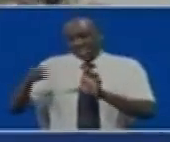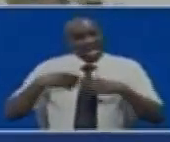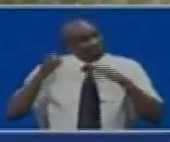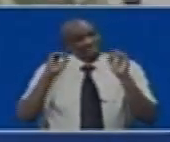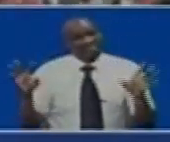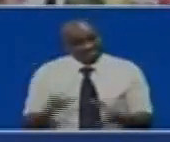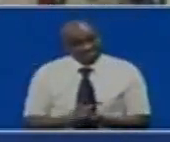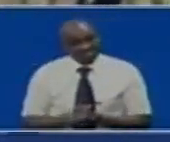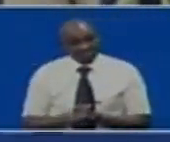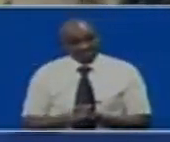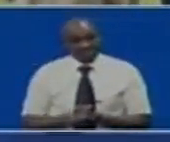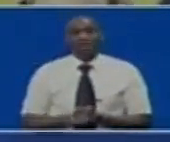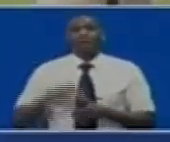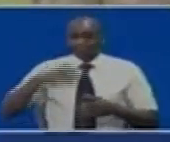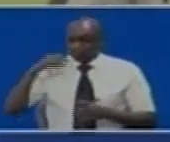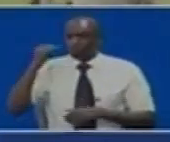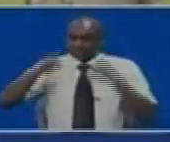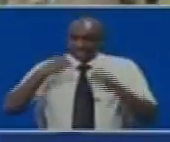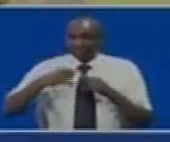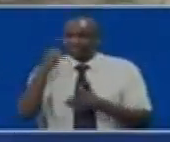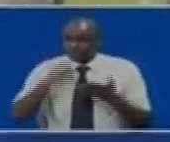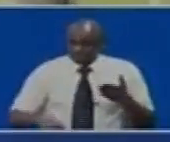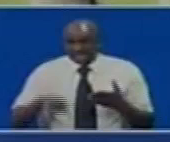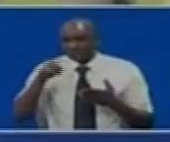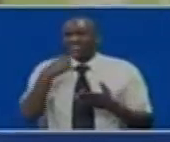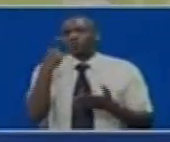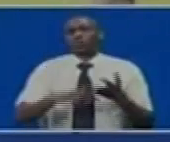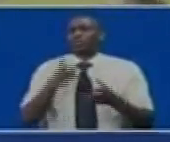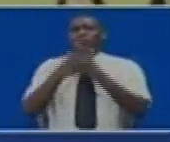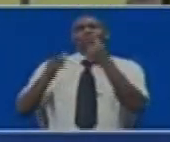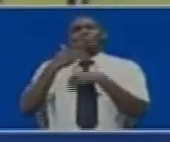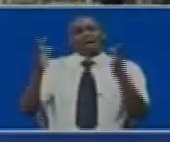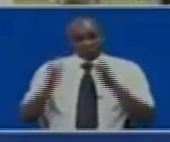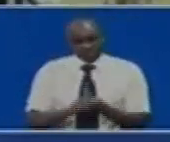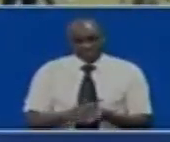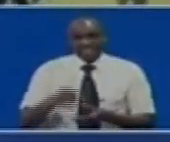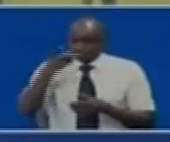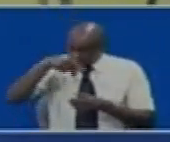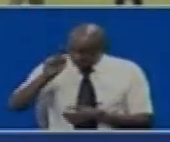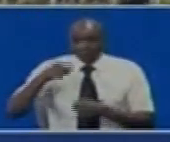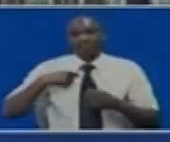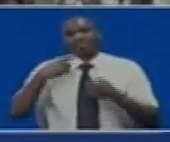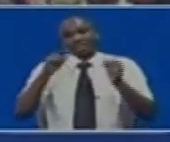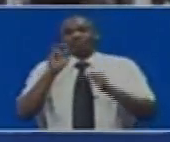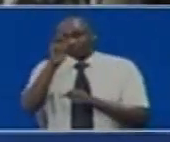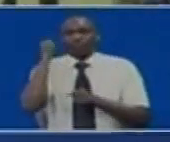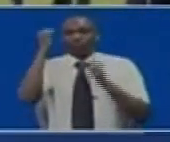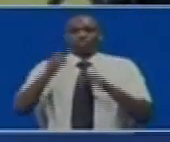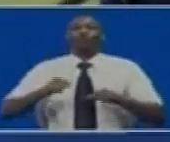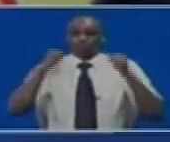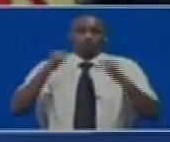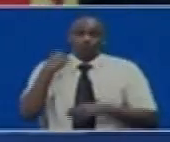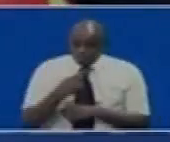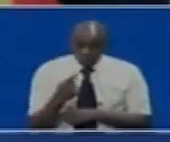hiyo. Watumizaji waliongeza moto kwa kuegemea pande hizo mbili ambazo zinapimana ubabe wa kisiasa.